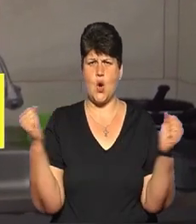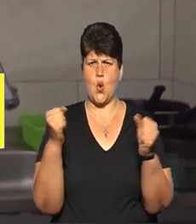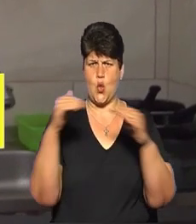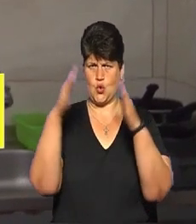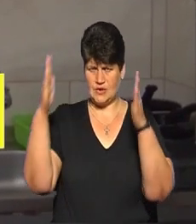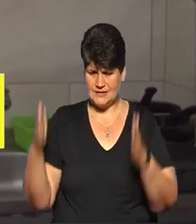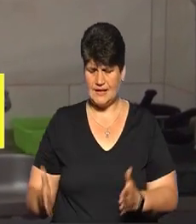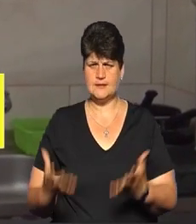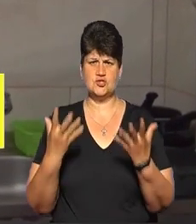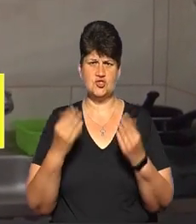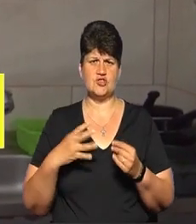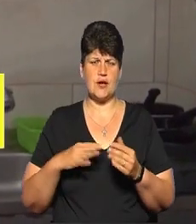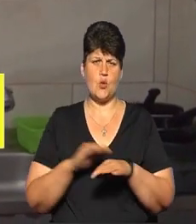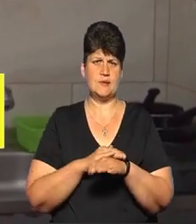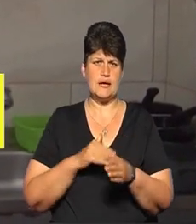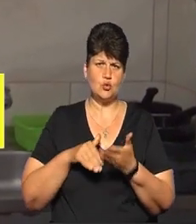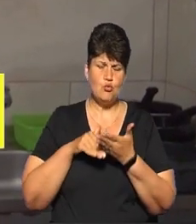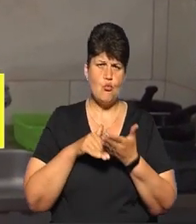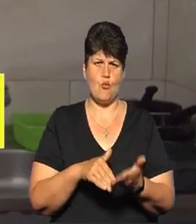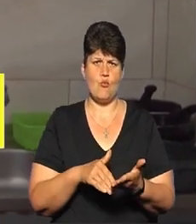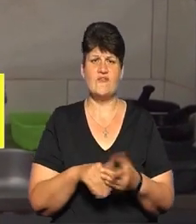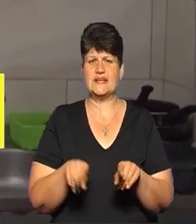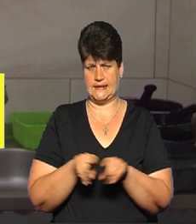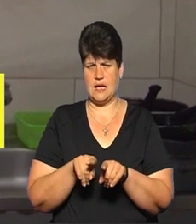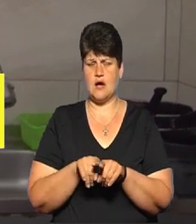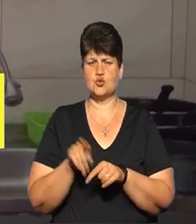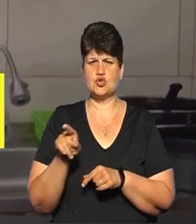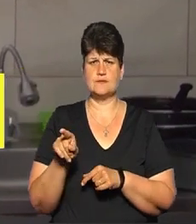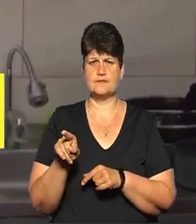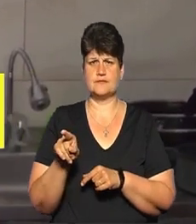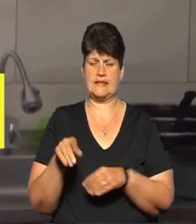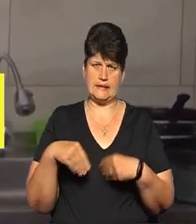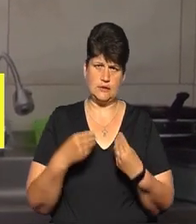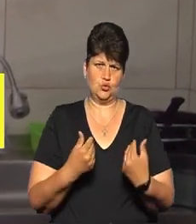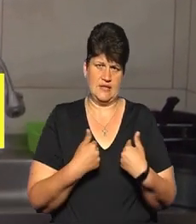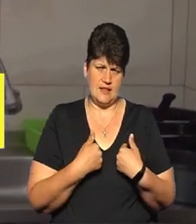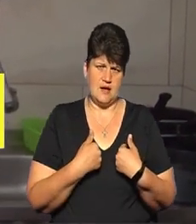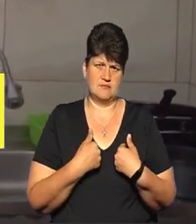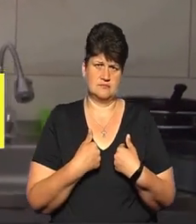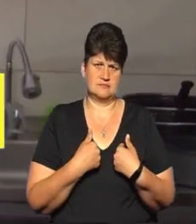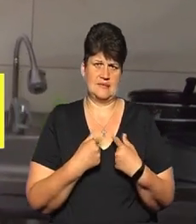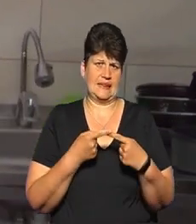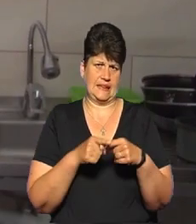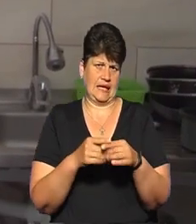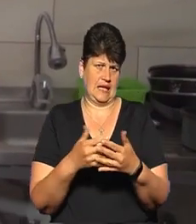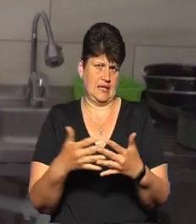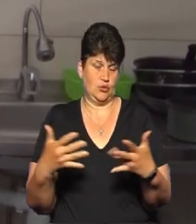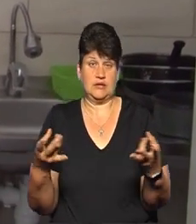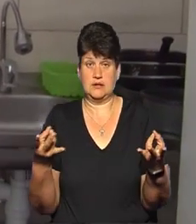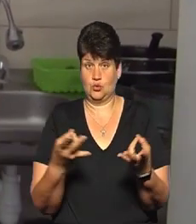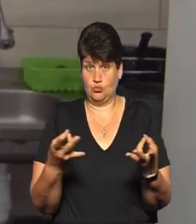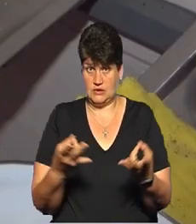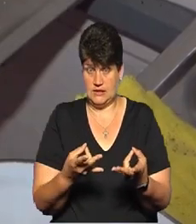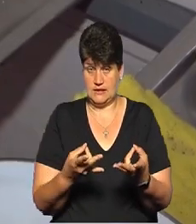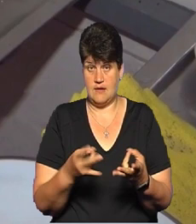чекаємо гуманітарну допомогу від волонтерів. Вони також нададуть нам певний вид техніки, яка необхідна внутрішнім